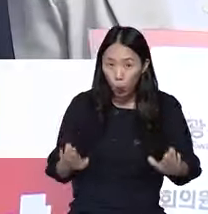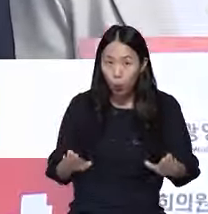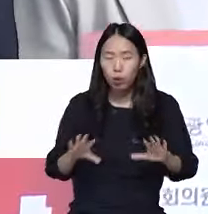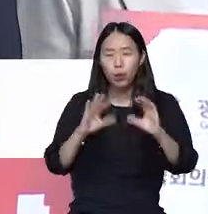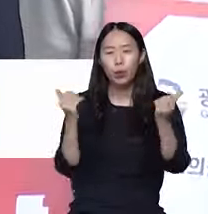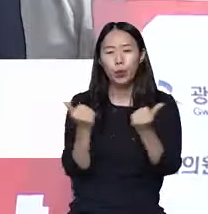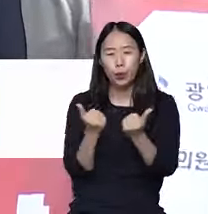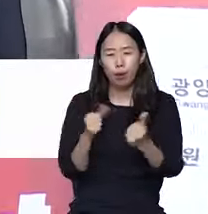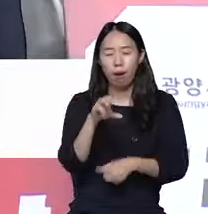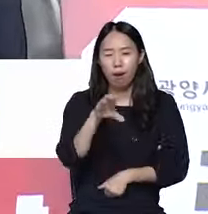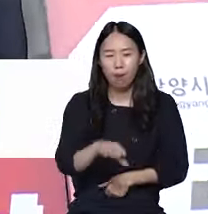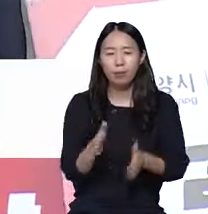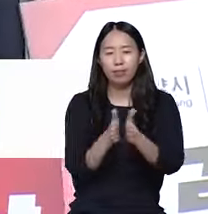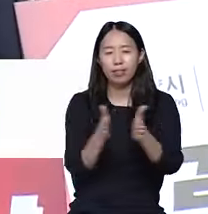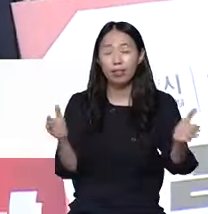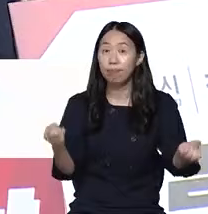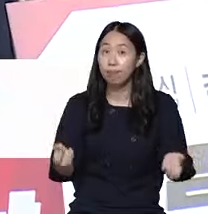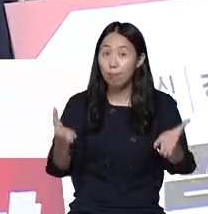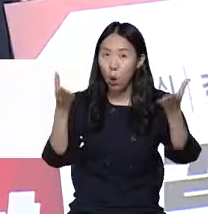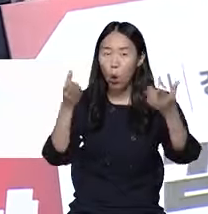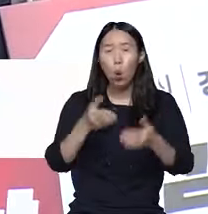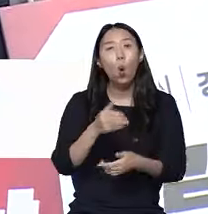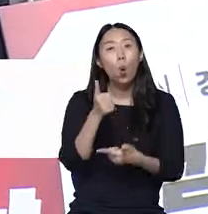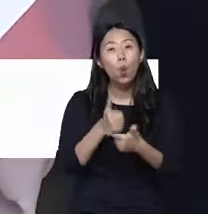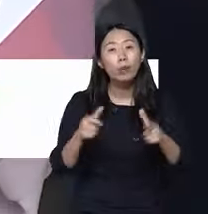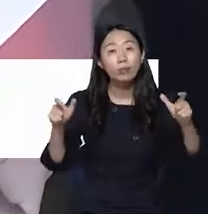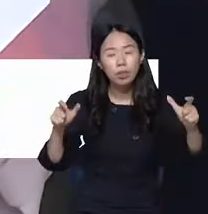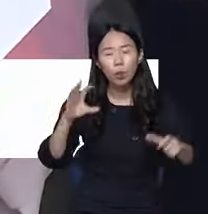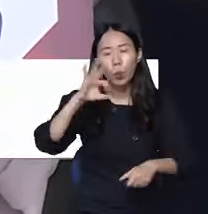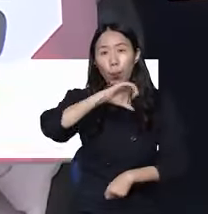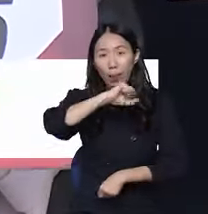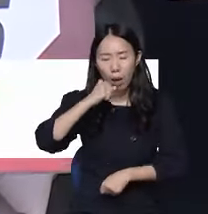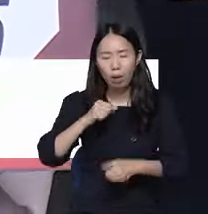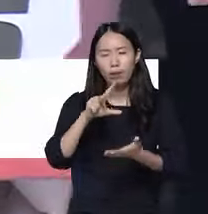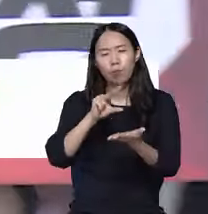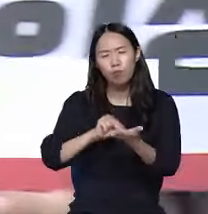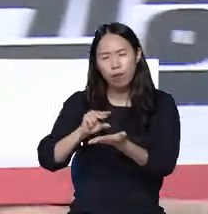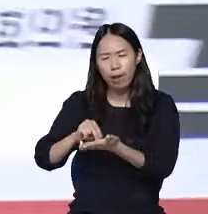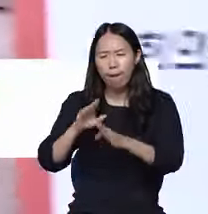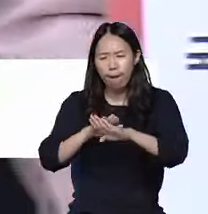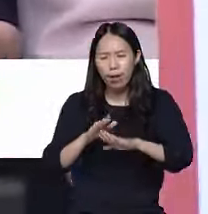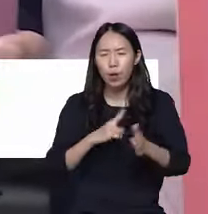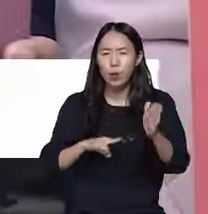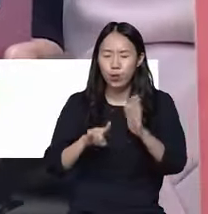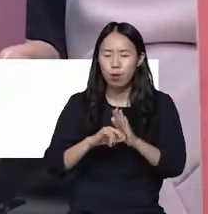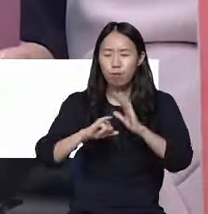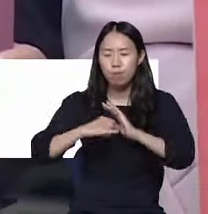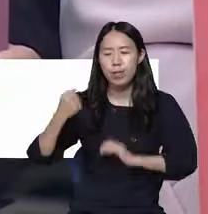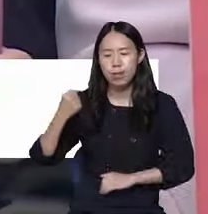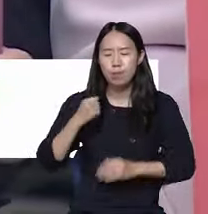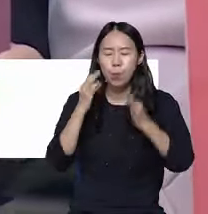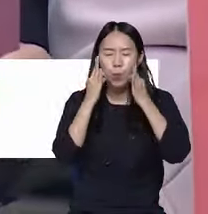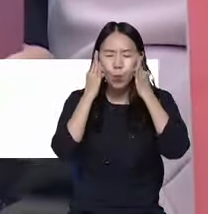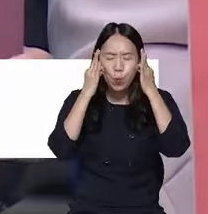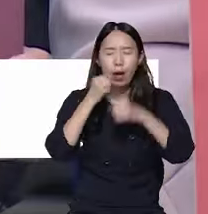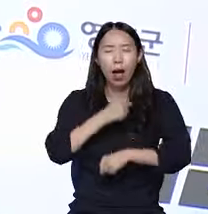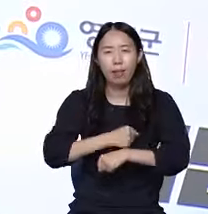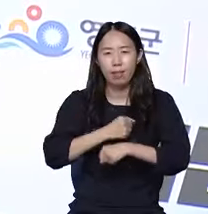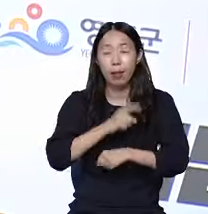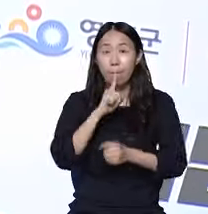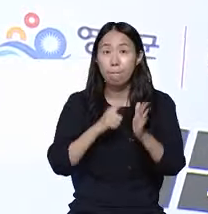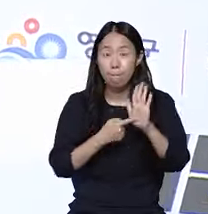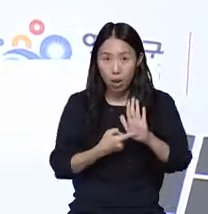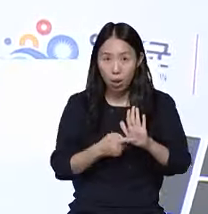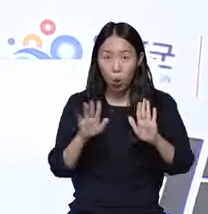본관 앞에서 발대식을 열고 호남 지역 예산 확보와 현안 해결에 국민의힘이 앞장서겠다고 다짐했습니다.